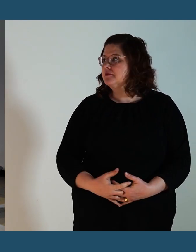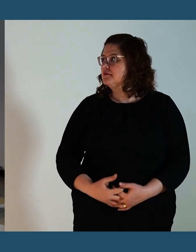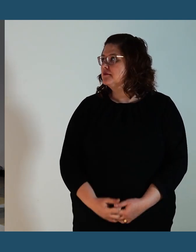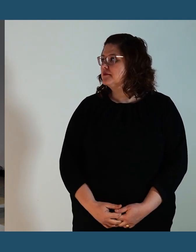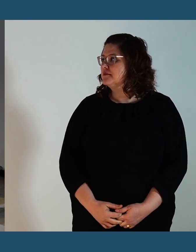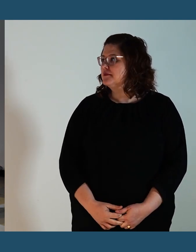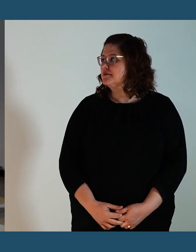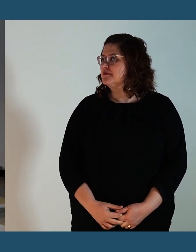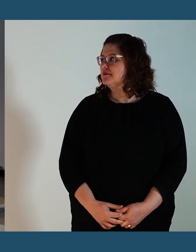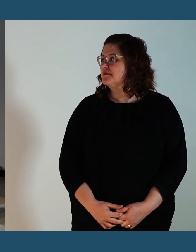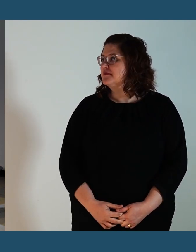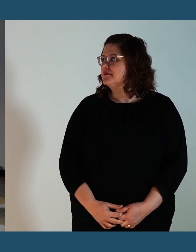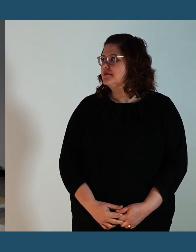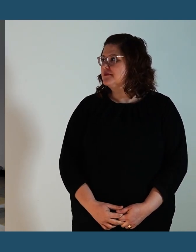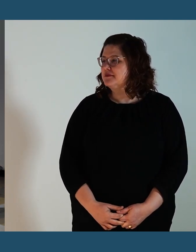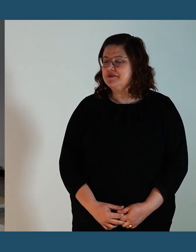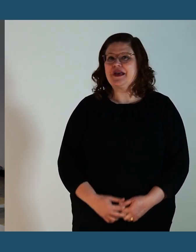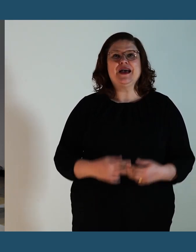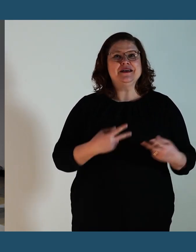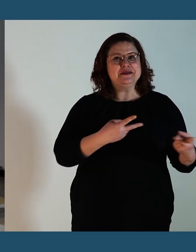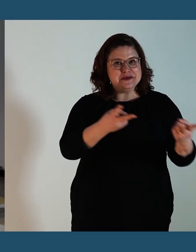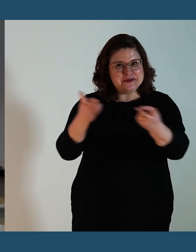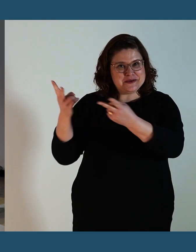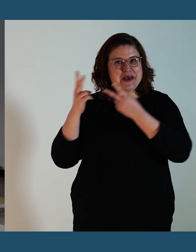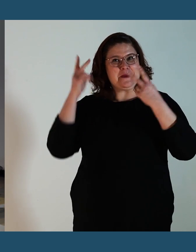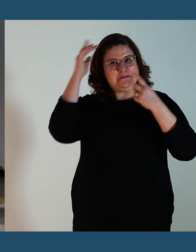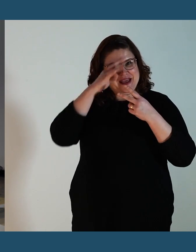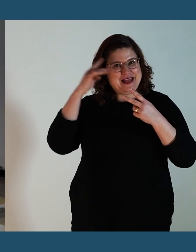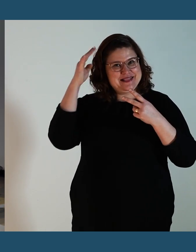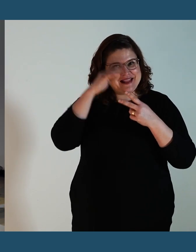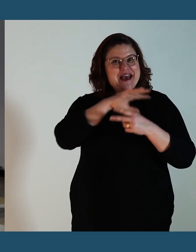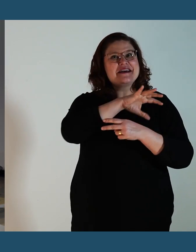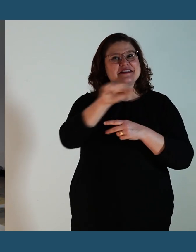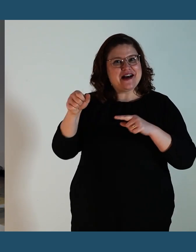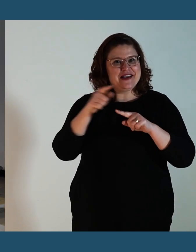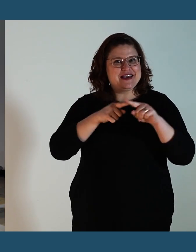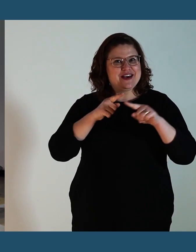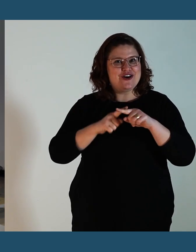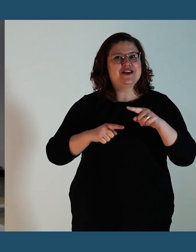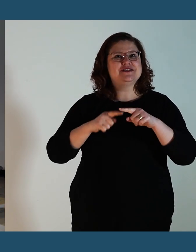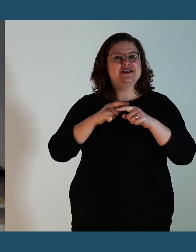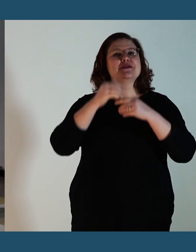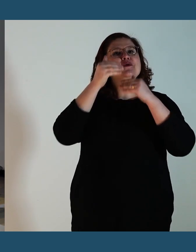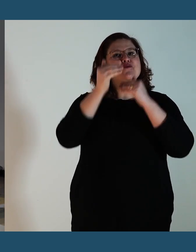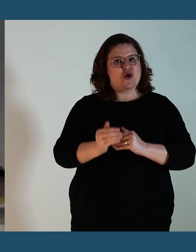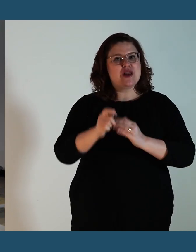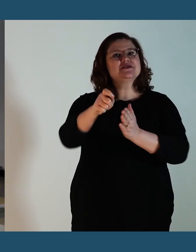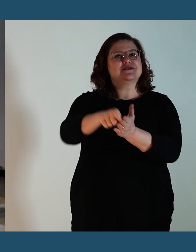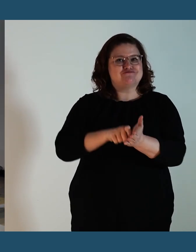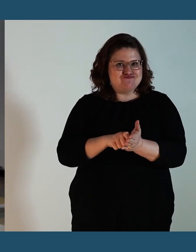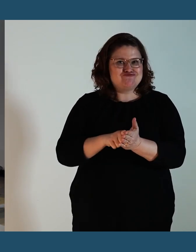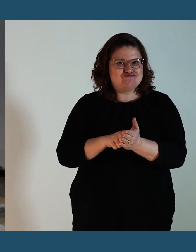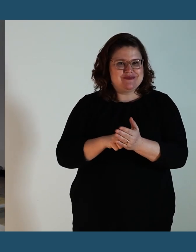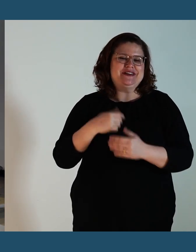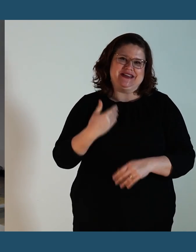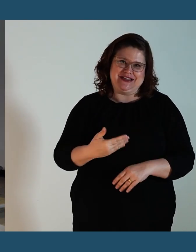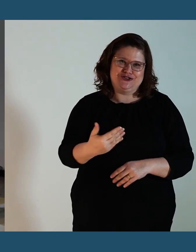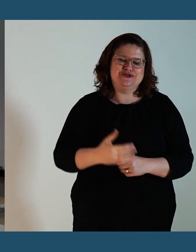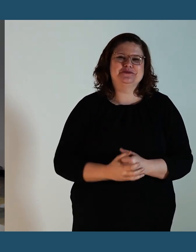Eli meillä on tästä yhteisymmärrys. Kaikki olisivat äänestäneet sen puolesta eduskunnassa. Kiitos.